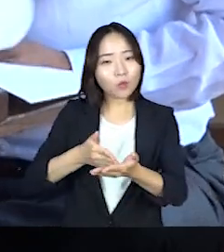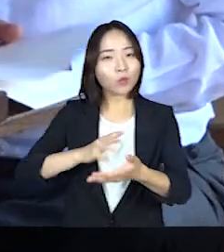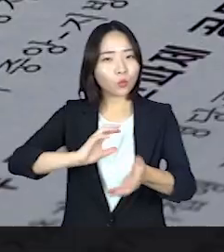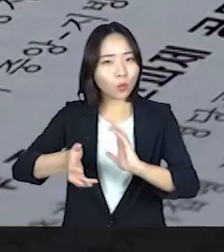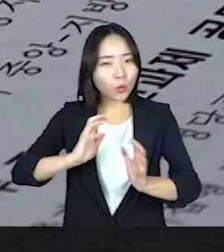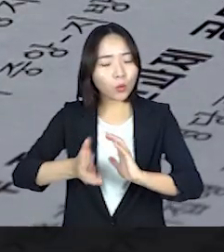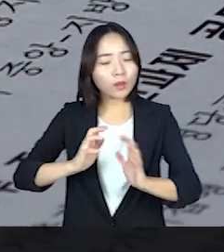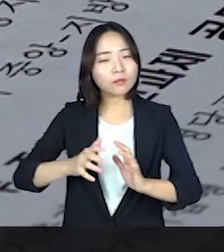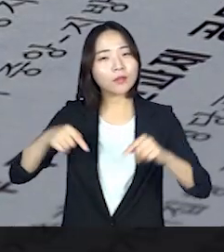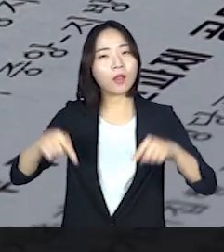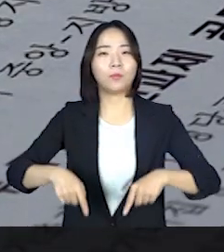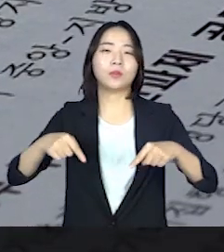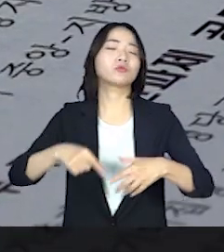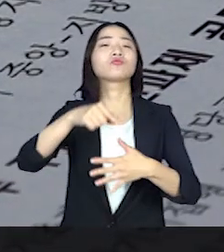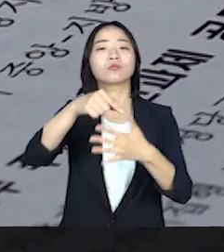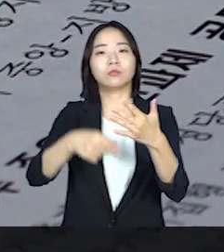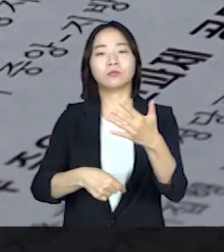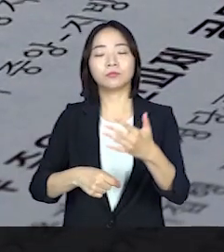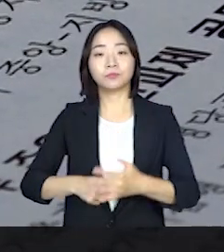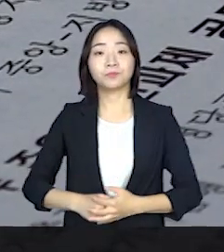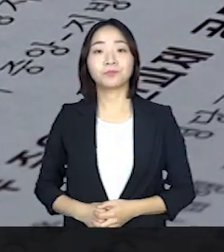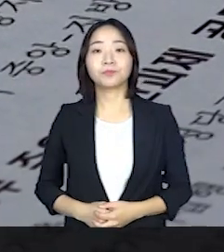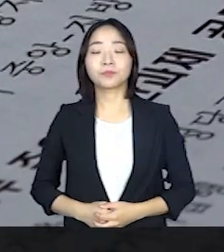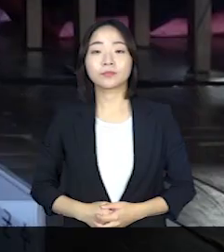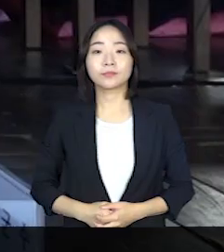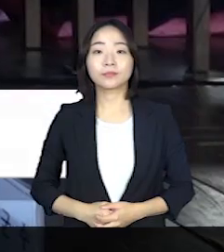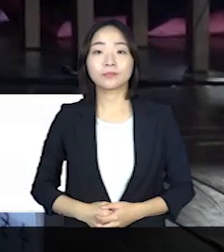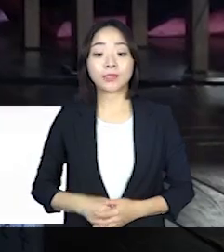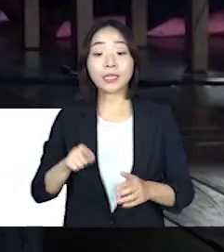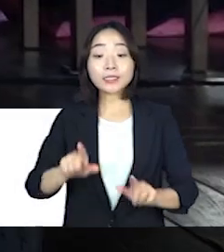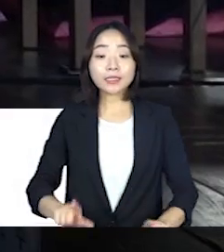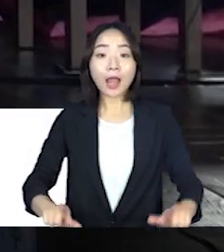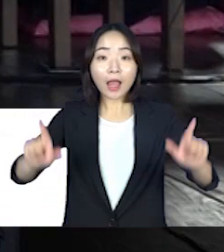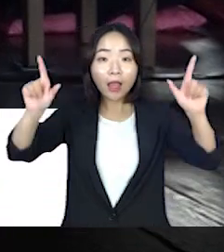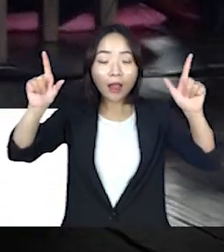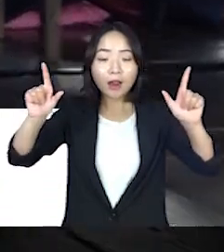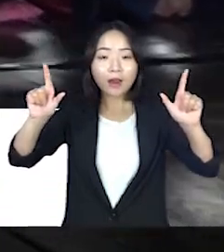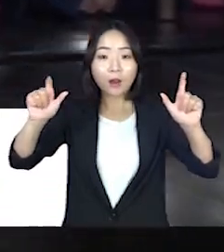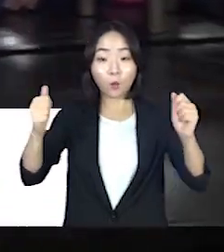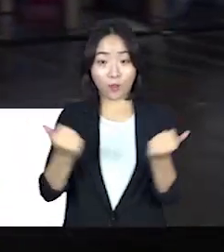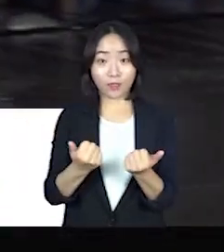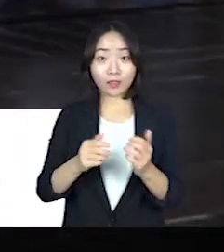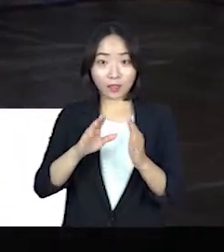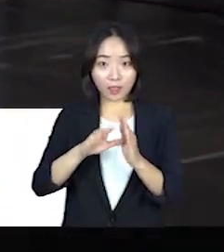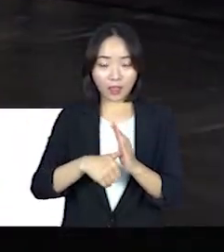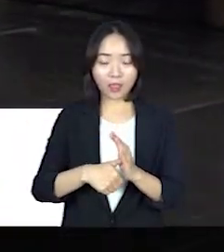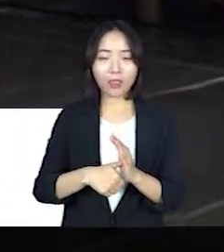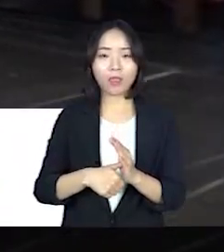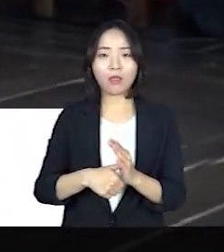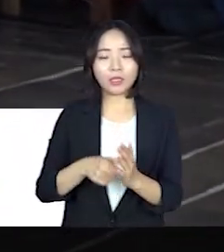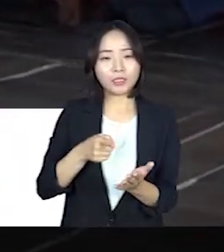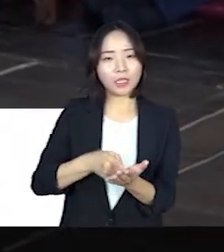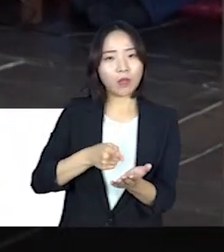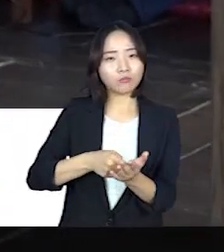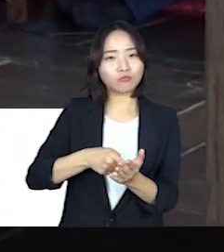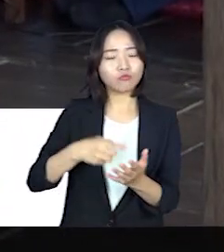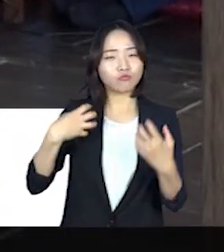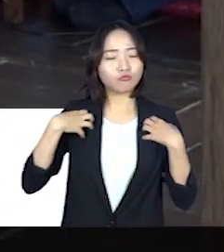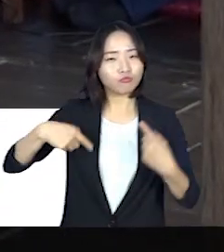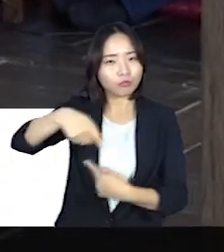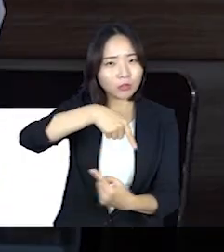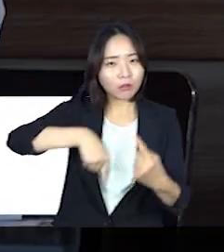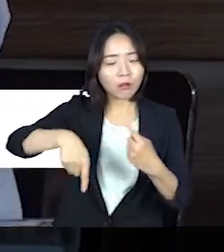안건 토의 및 협의 등의 순으로 진행됐습니다. 이날 충남 시장군수협의회에서는 협의회 사무국